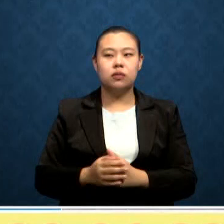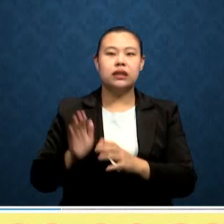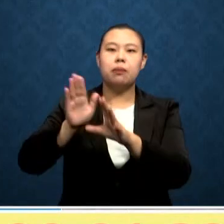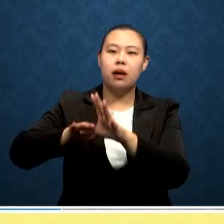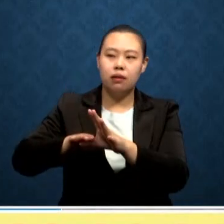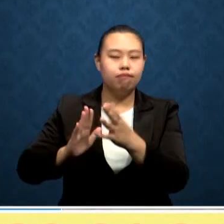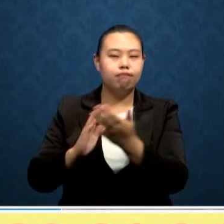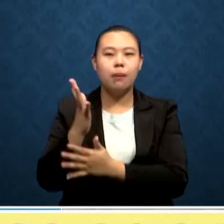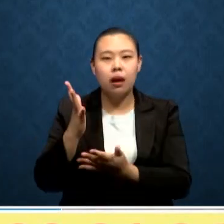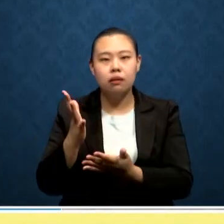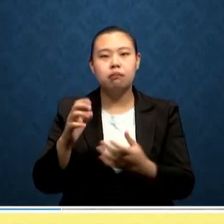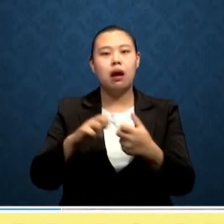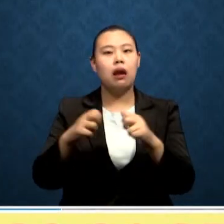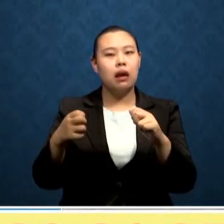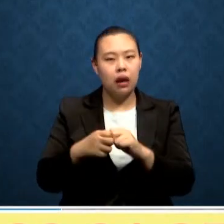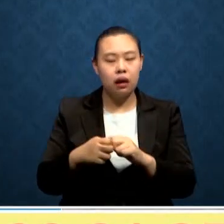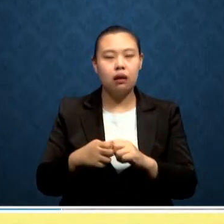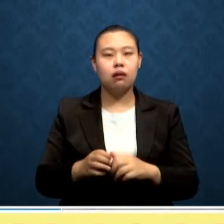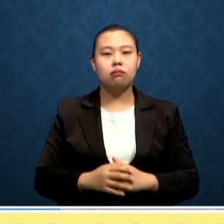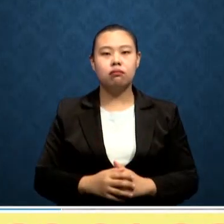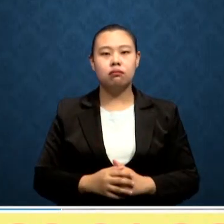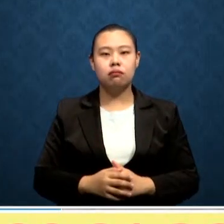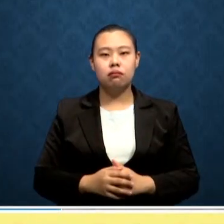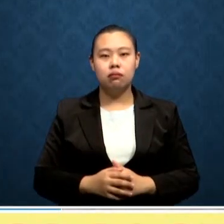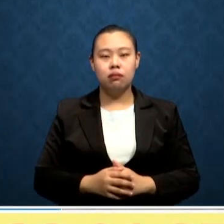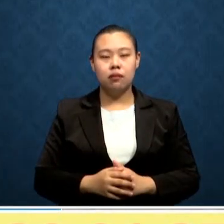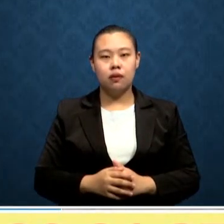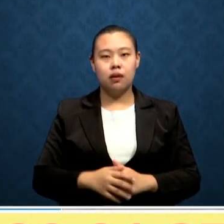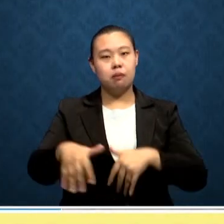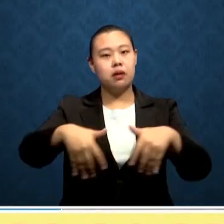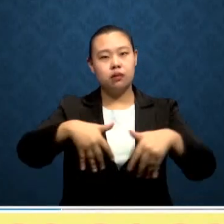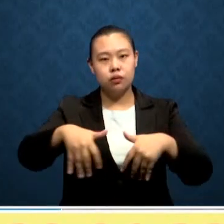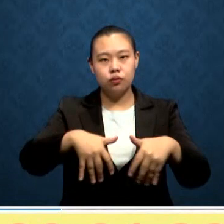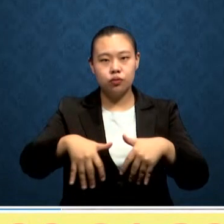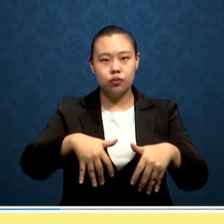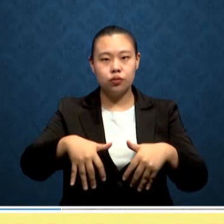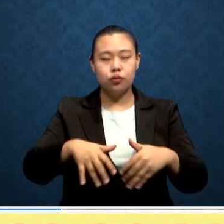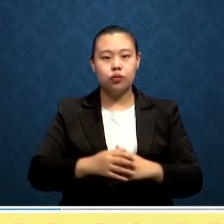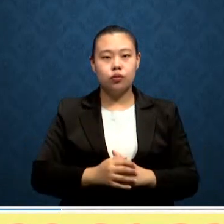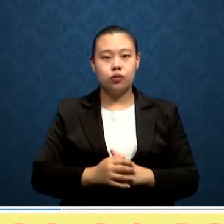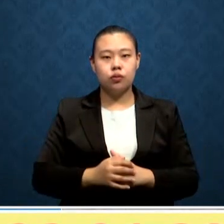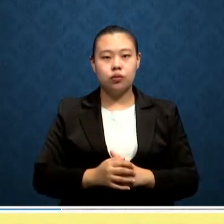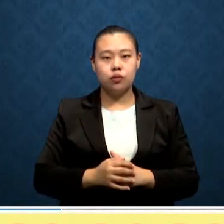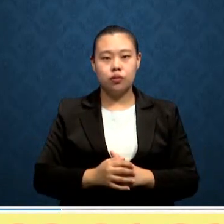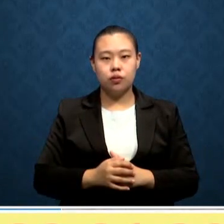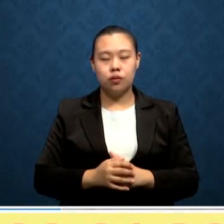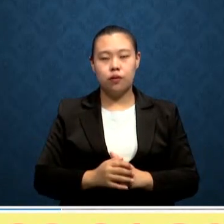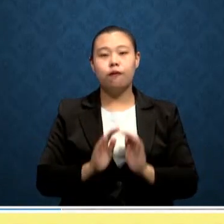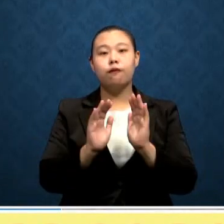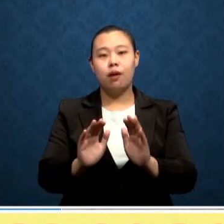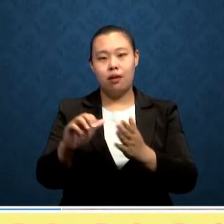ขั้นตอนมากอย่างนี้อยากจะบอกกับคณะกรรมการท่านจะต้องแก้